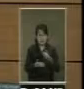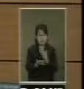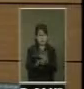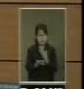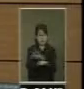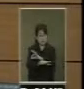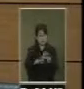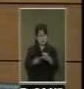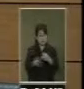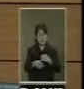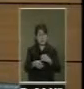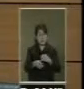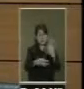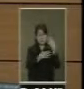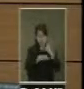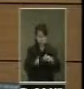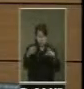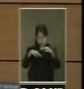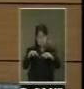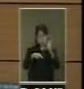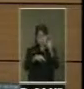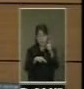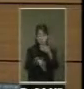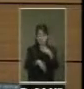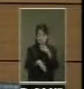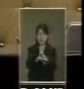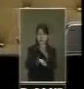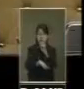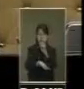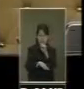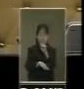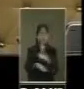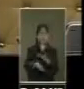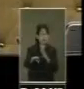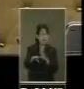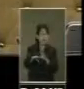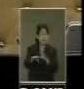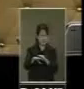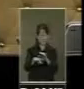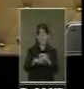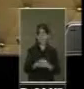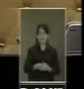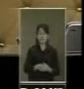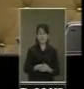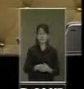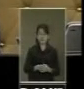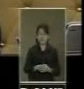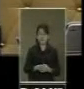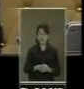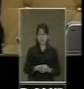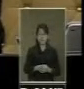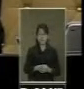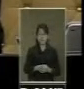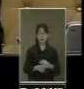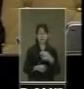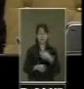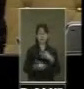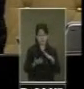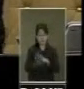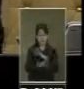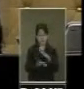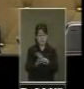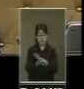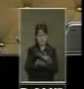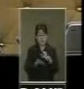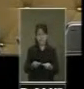ย์ได้ทุกวัน เอาอย่างนี้นะท่านสุเทพนะครับผมก็ส่งเอกสาร